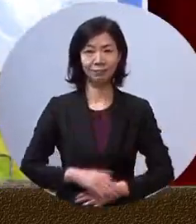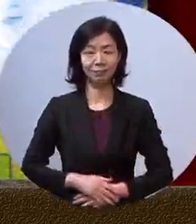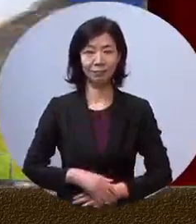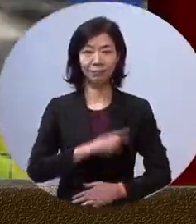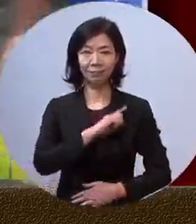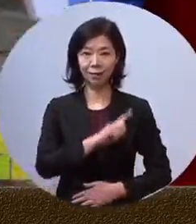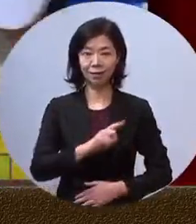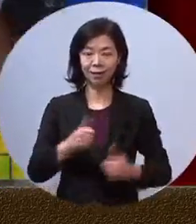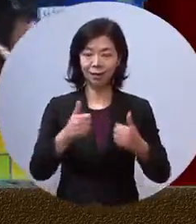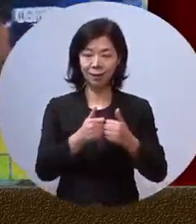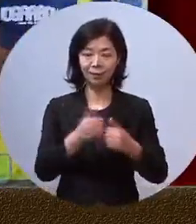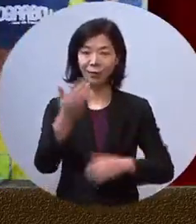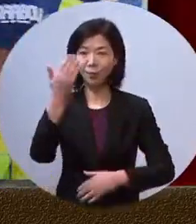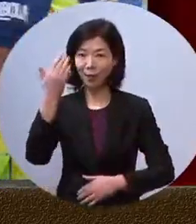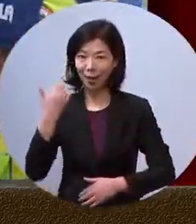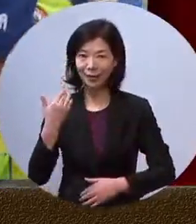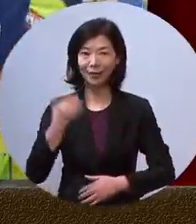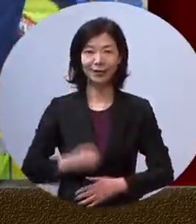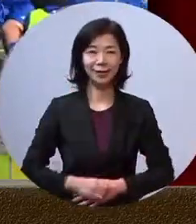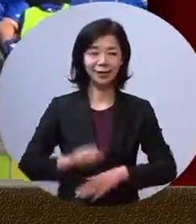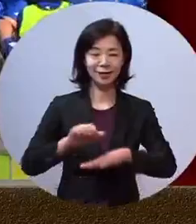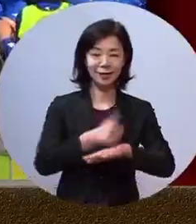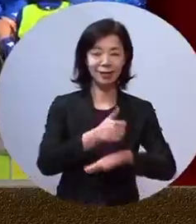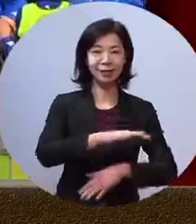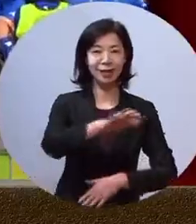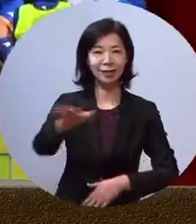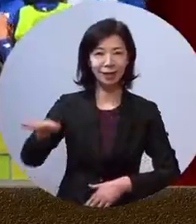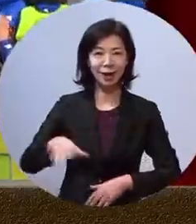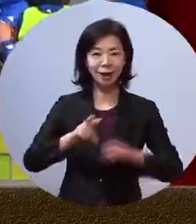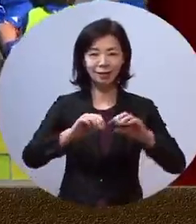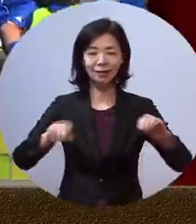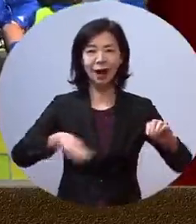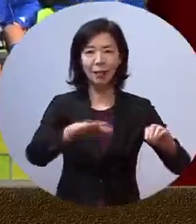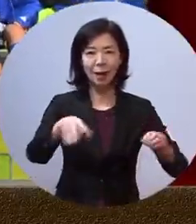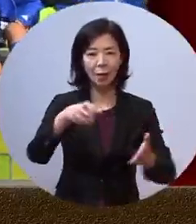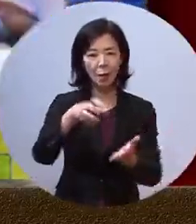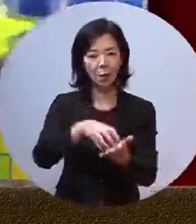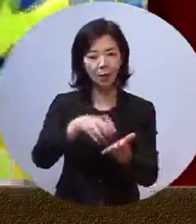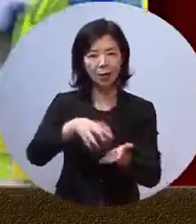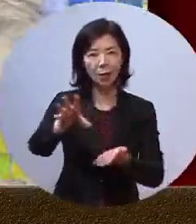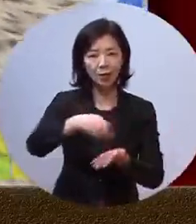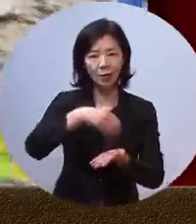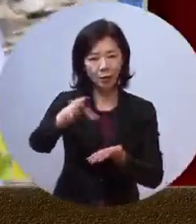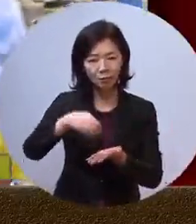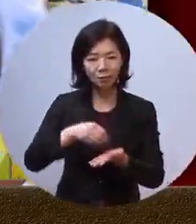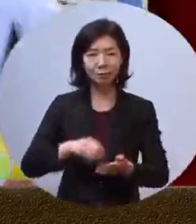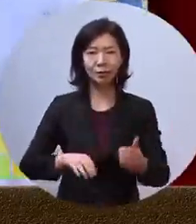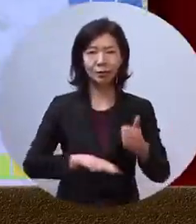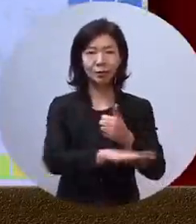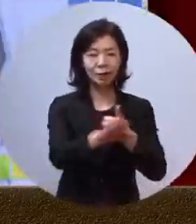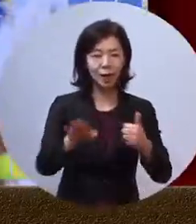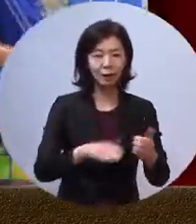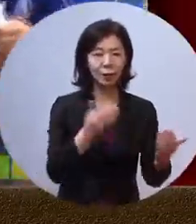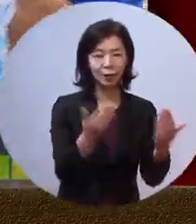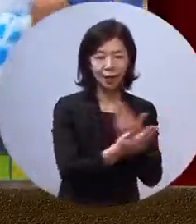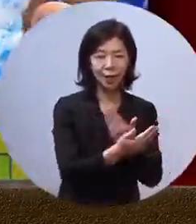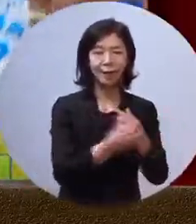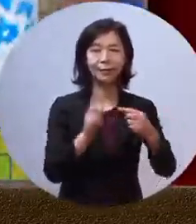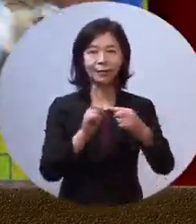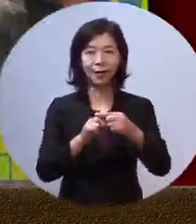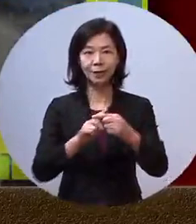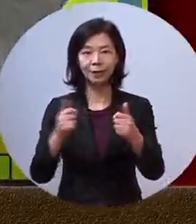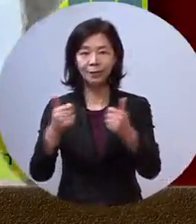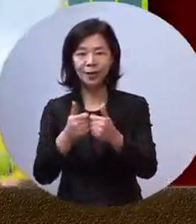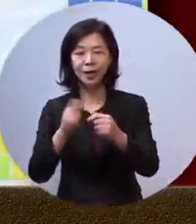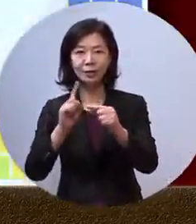はゲームが始まる前に出場選手で砂浜のゴミ拾い。環境美化のため、プレー中の安全の